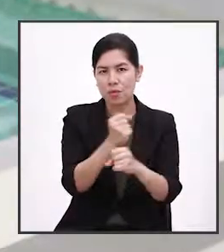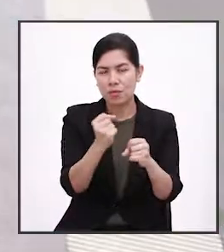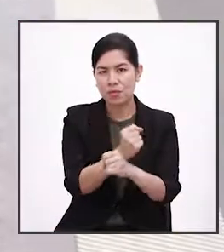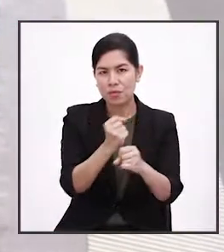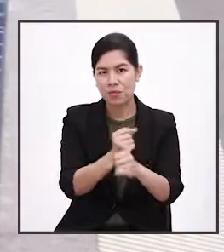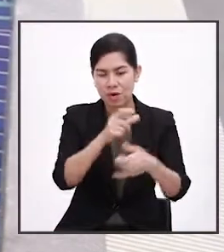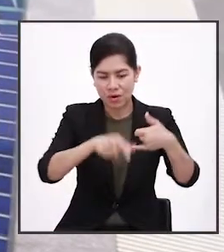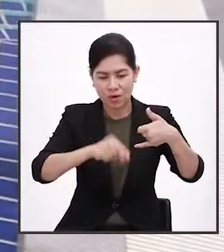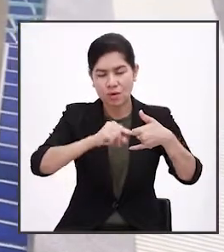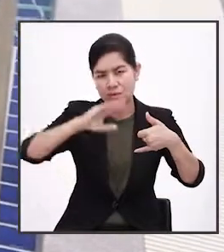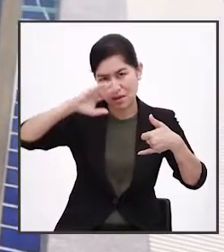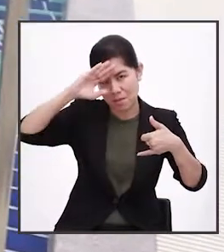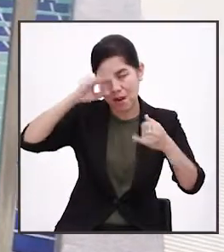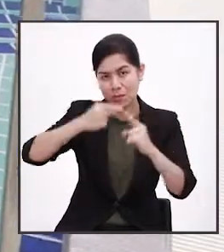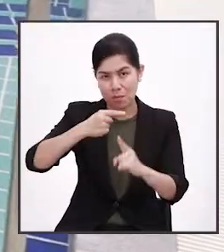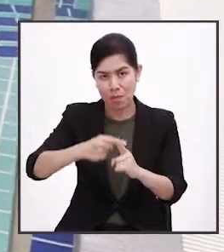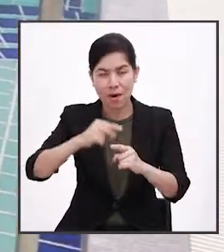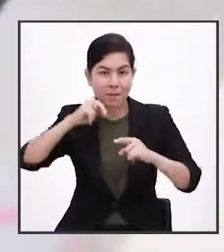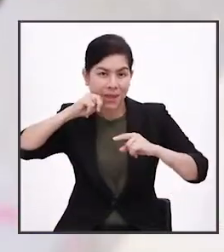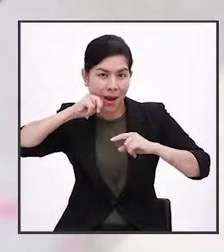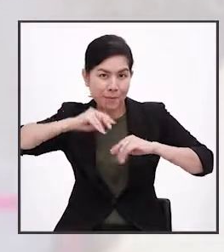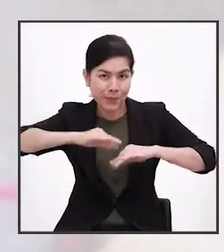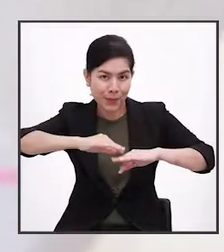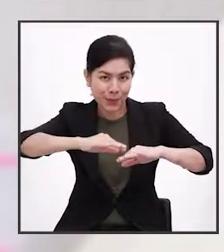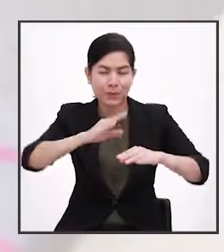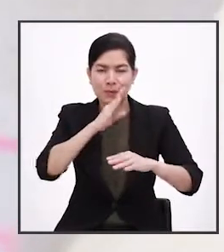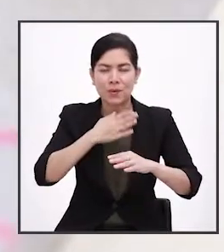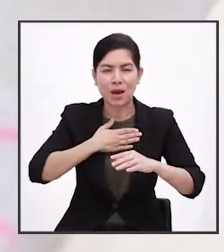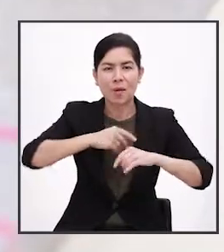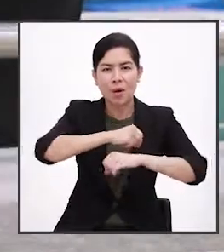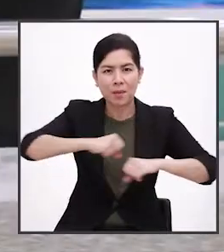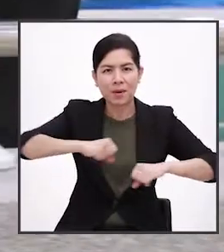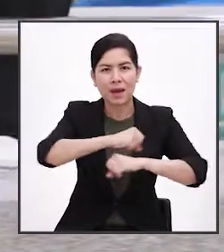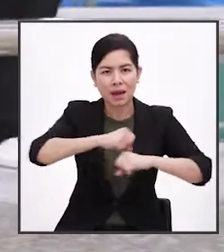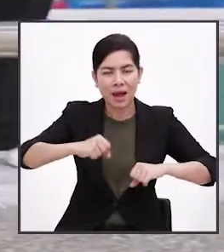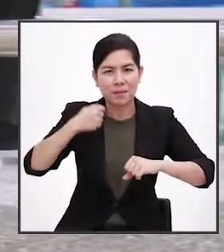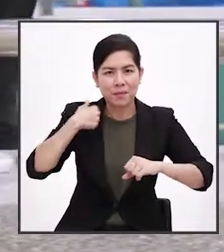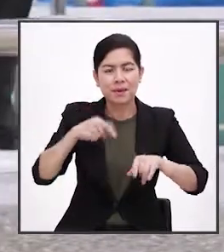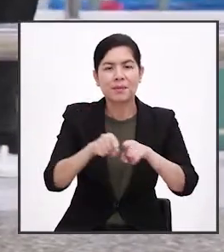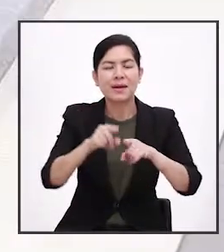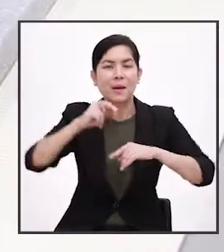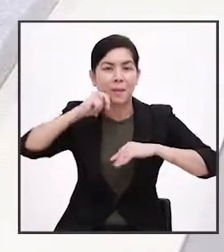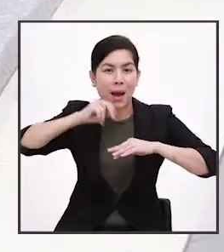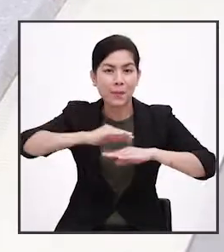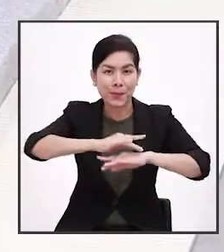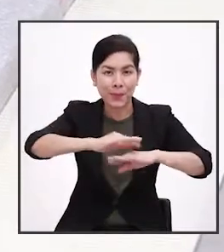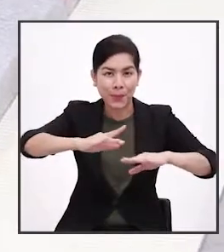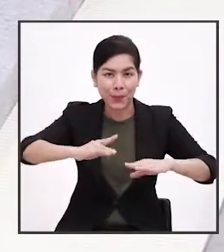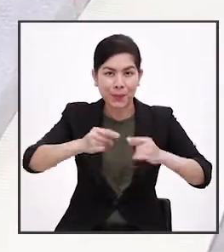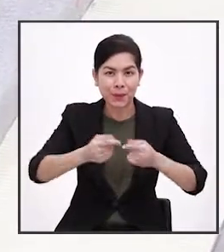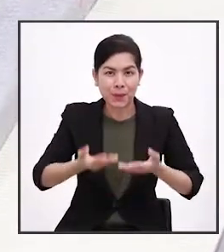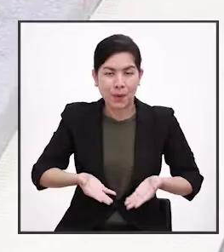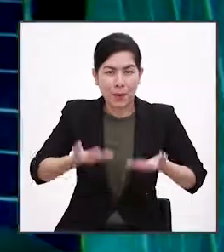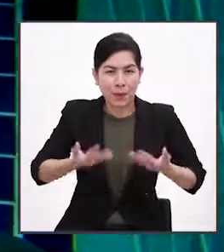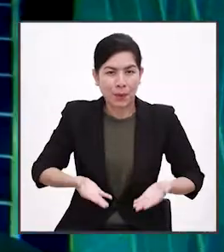ครับโดยเวลามีน้ำเกิดขึ้นเนาะเวลาคนเราจะออกกำลังกายน้ำมันจะมีในเรื่องของแรงต้านของน้ำนะครับแรงลอยตัวของน้ำรว